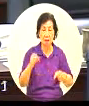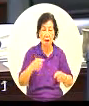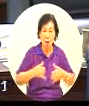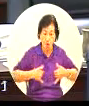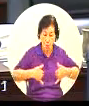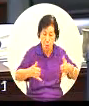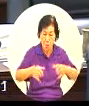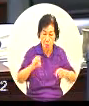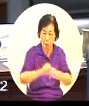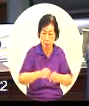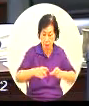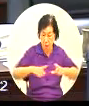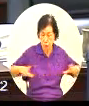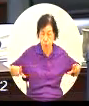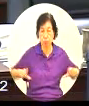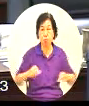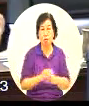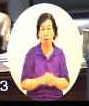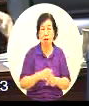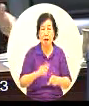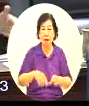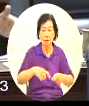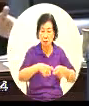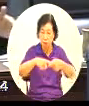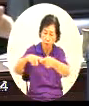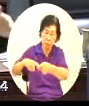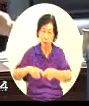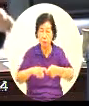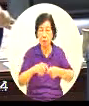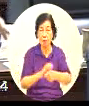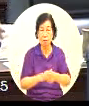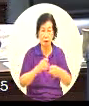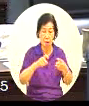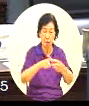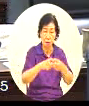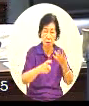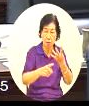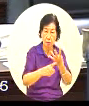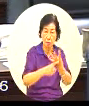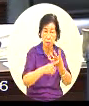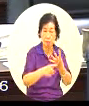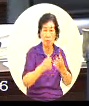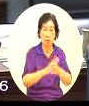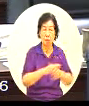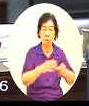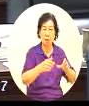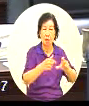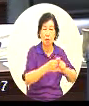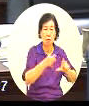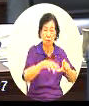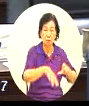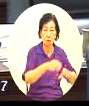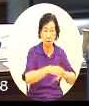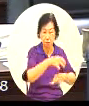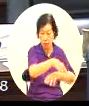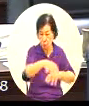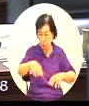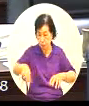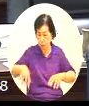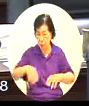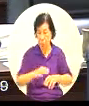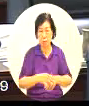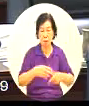要拓宽，你就拜托讲，看会当结合袂袂。但系咧，工业区大部分咧隔壁，大部分大同地啦，其实全部大同地